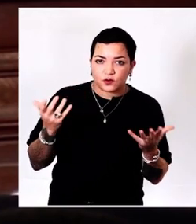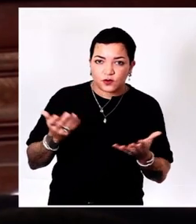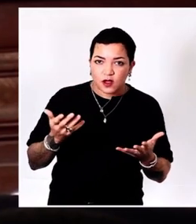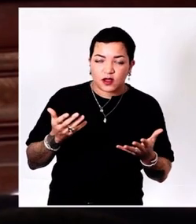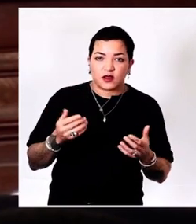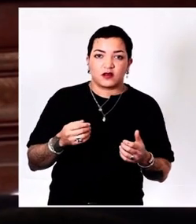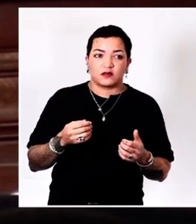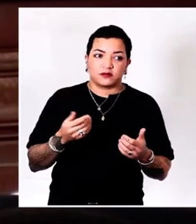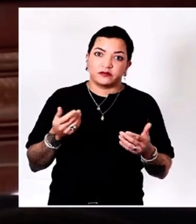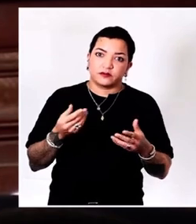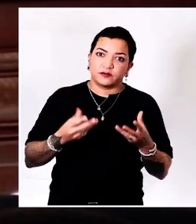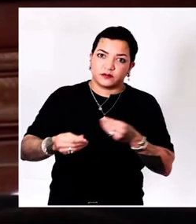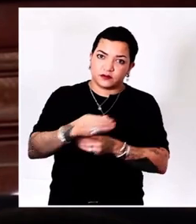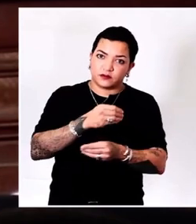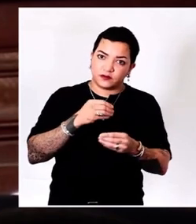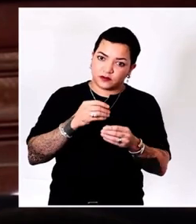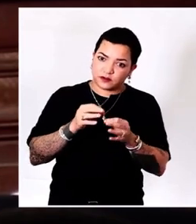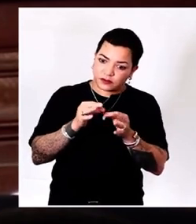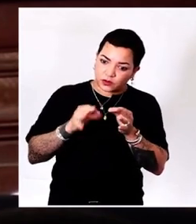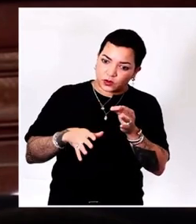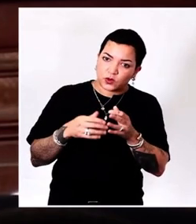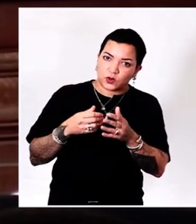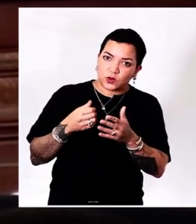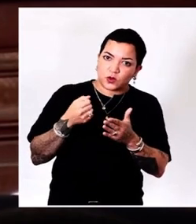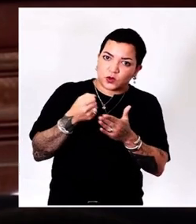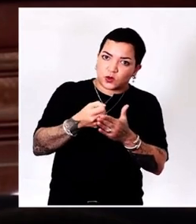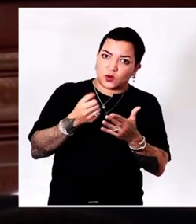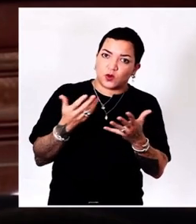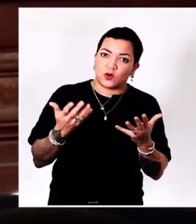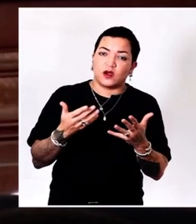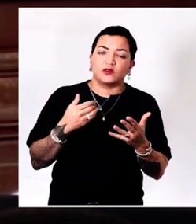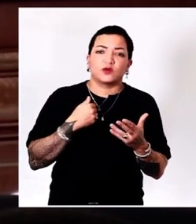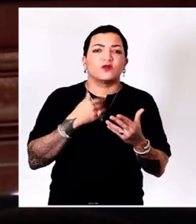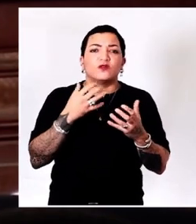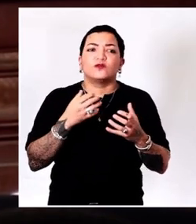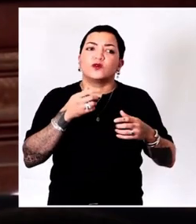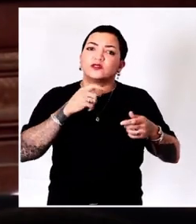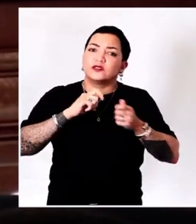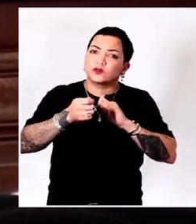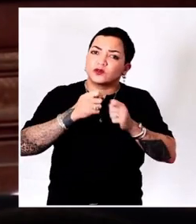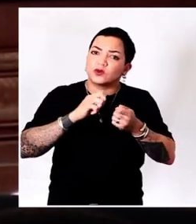demandons d'indiquer quelles sont les conditions de mise en place d'un dialogue entre la ville de